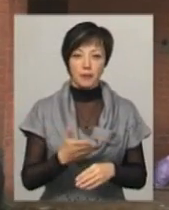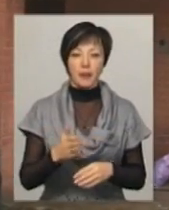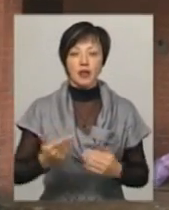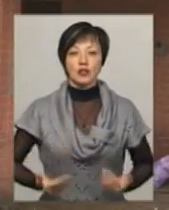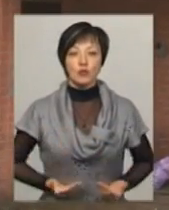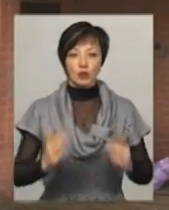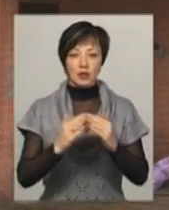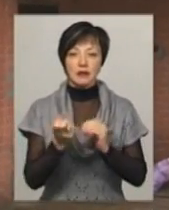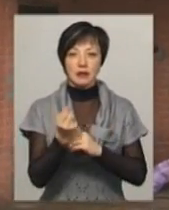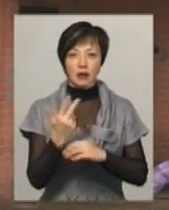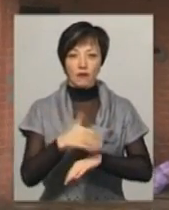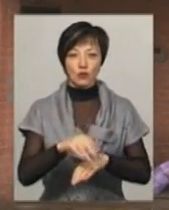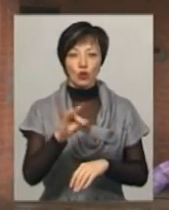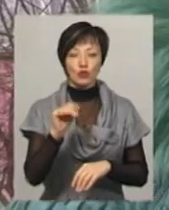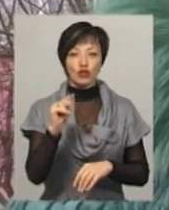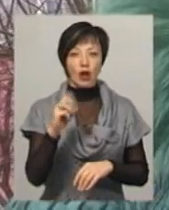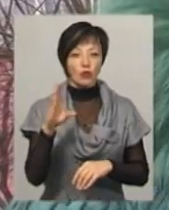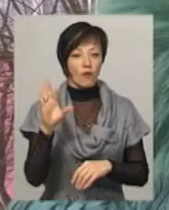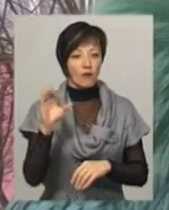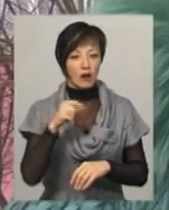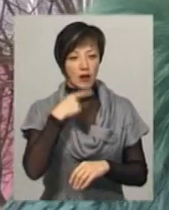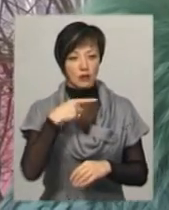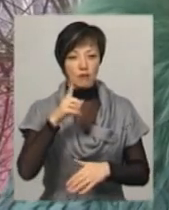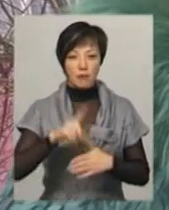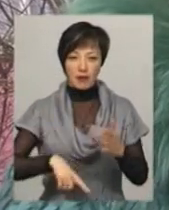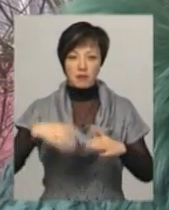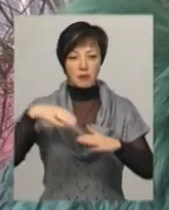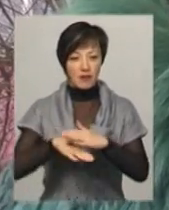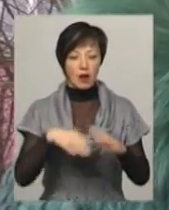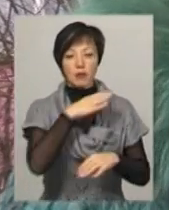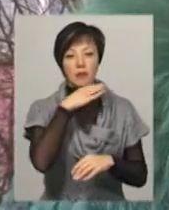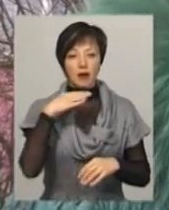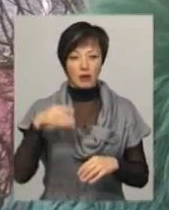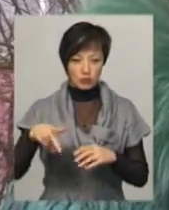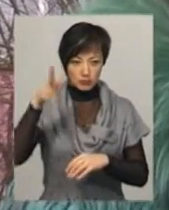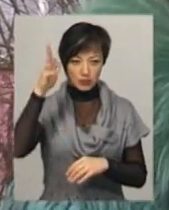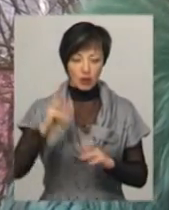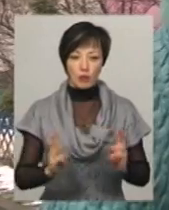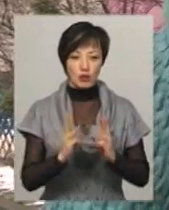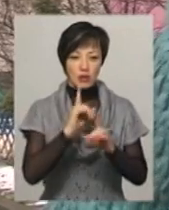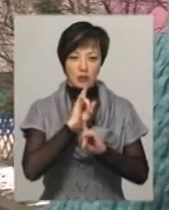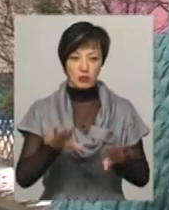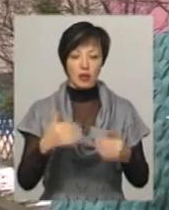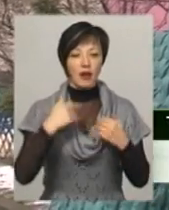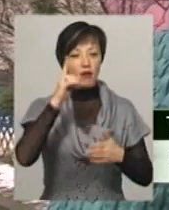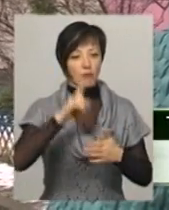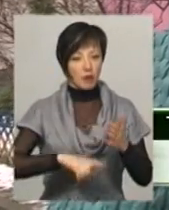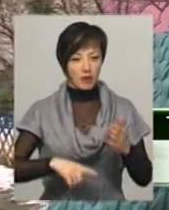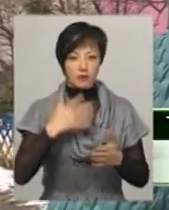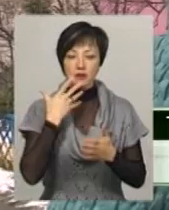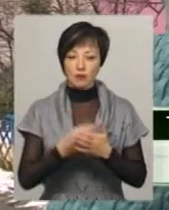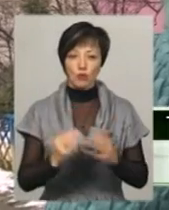номер 13 по вулиці Курчатова каже, що впевнена у тому, що у підвалі їх багатоповерхівки пожежі не виникне. Я впевнена в